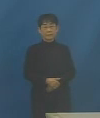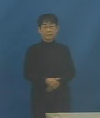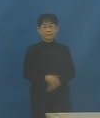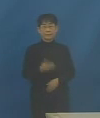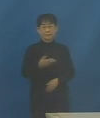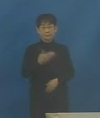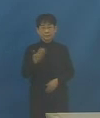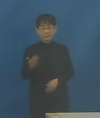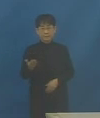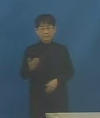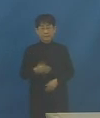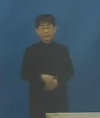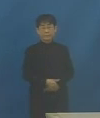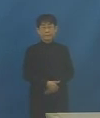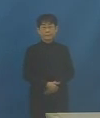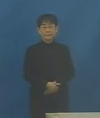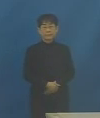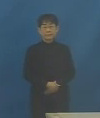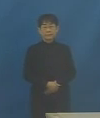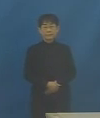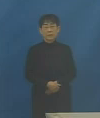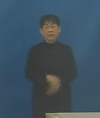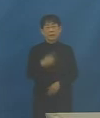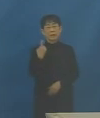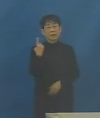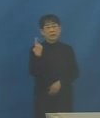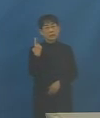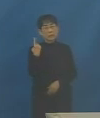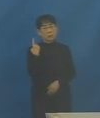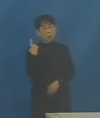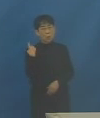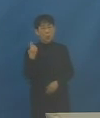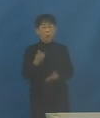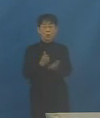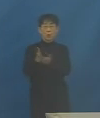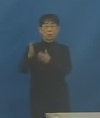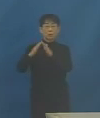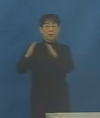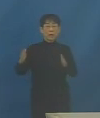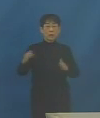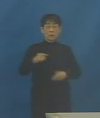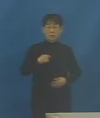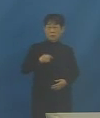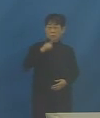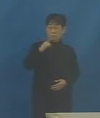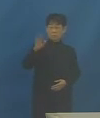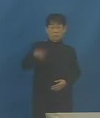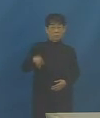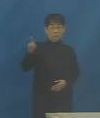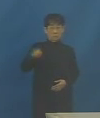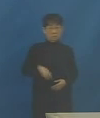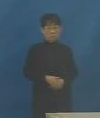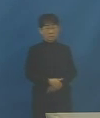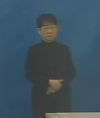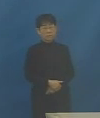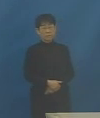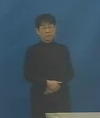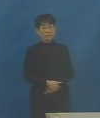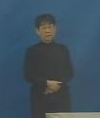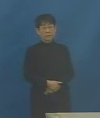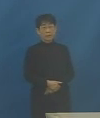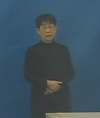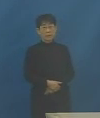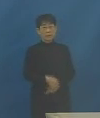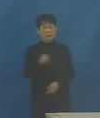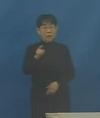それからあのへまあ昨日もちょっと分科会でも私は申し上げたんですがそのこういうあの